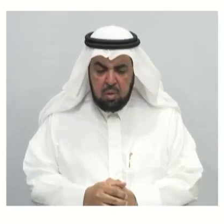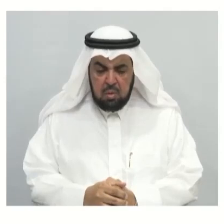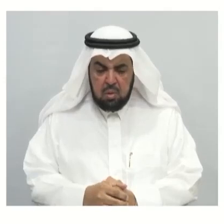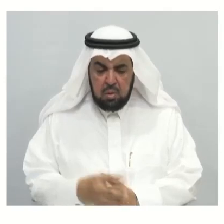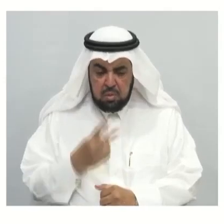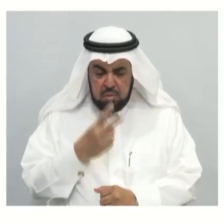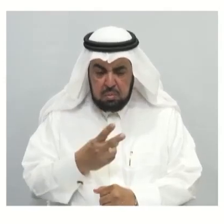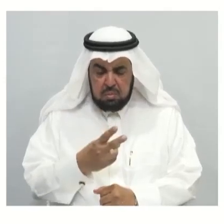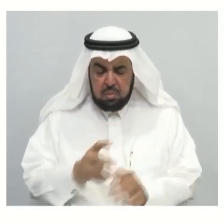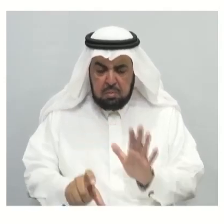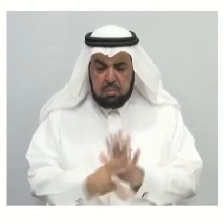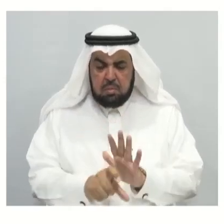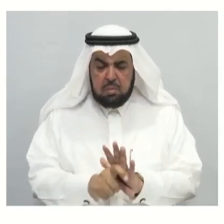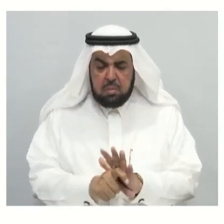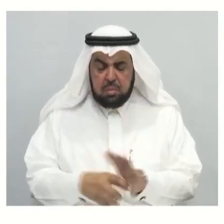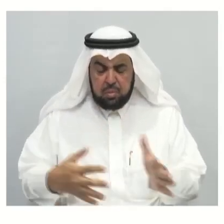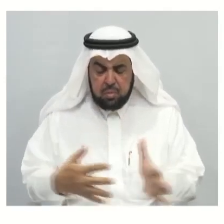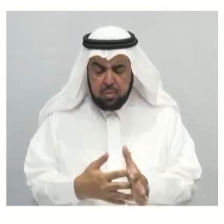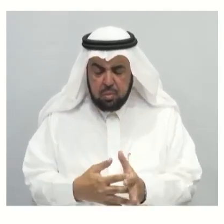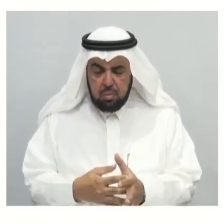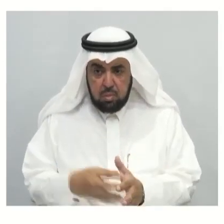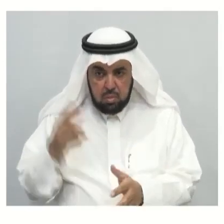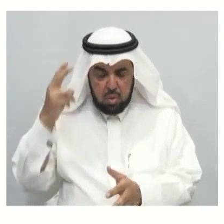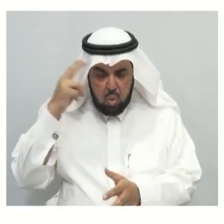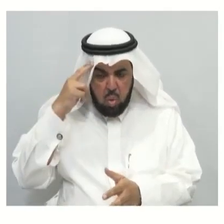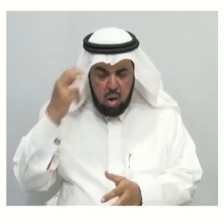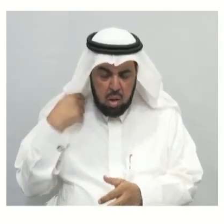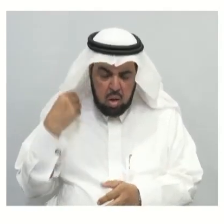نشاهد شعار جامعه ال وول